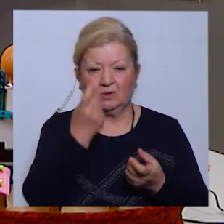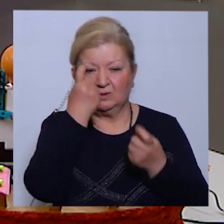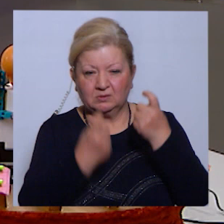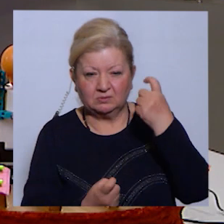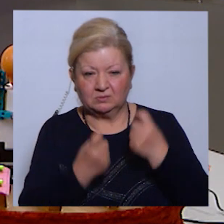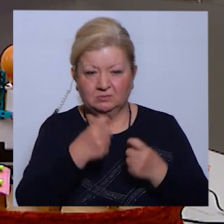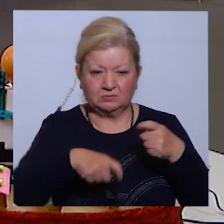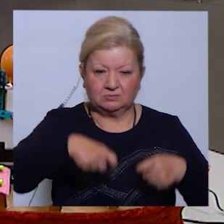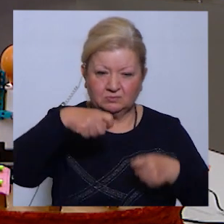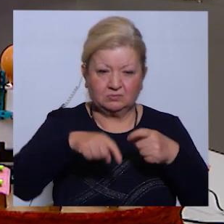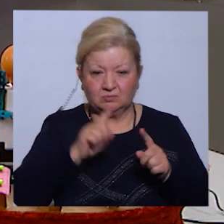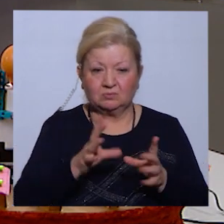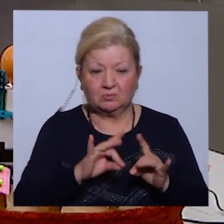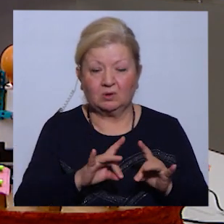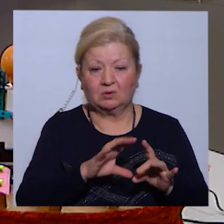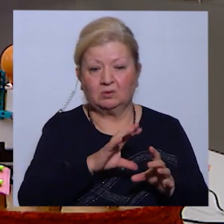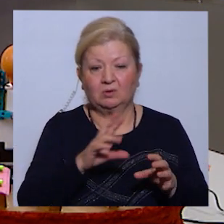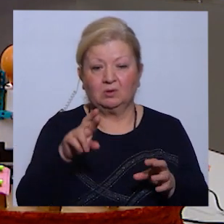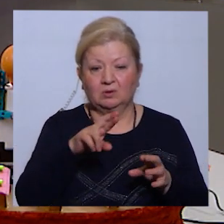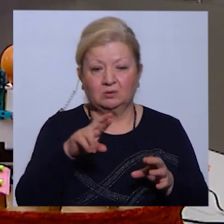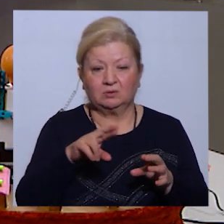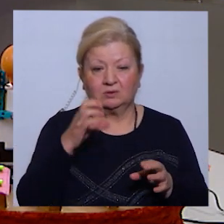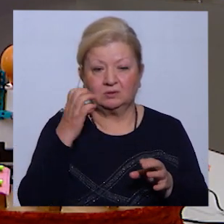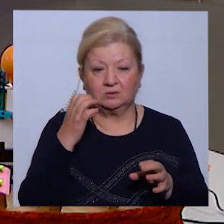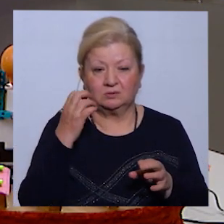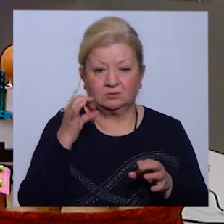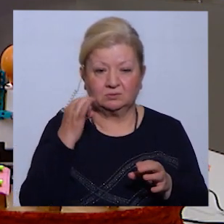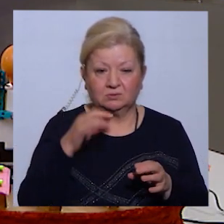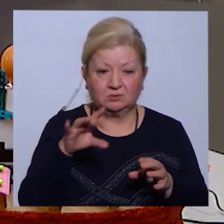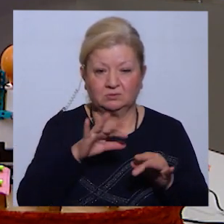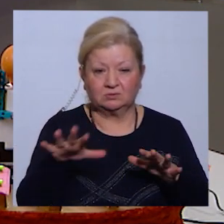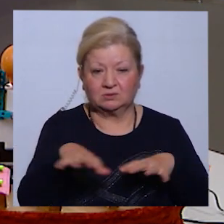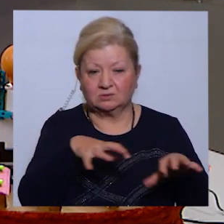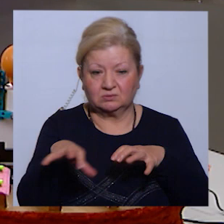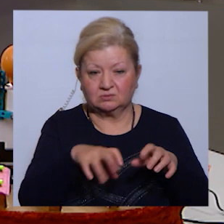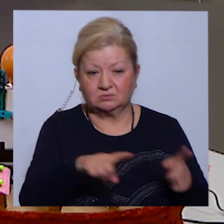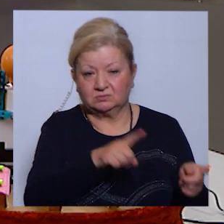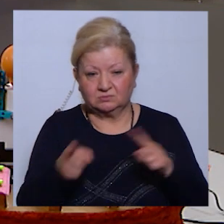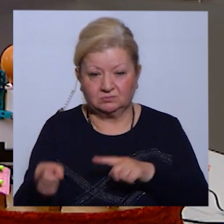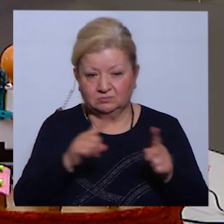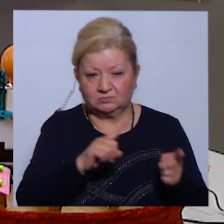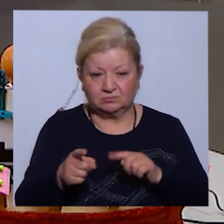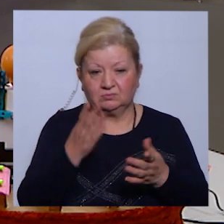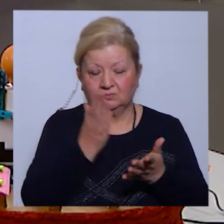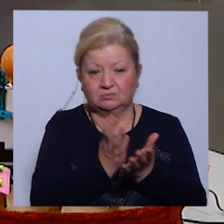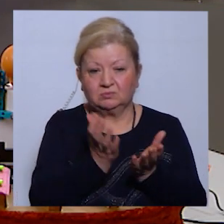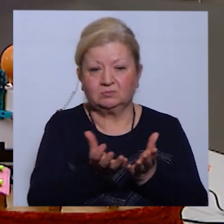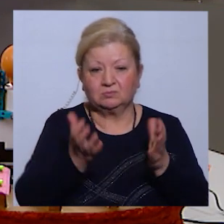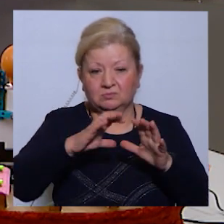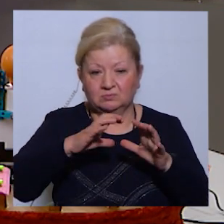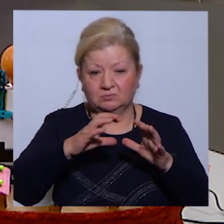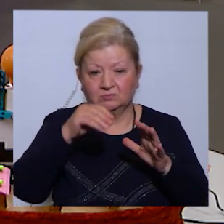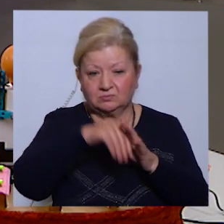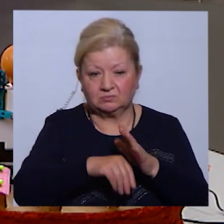მაგრამ ჭურჭლიდან ჭურჭელში დიელექტრიკული სითხე გადაედინება და ტევადობის ცვლილება ხდება.